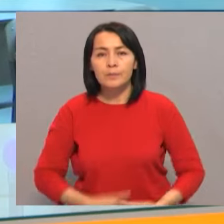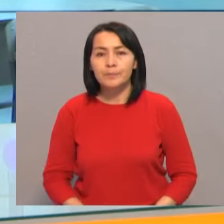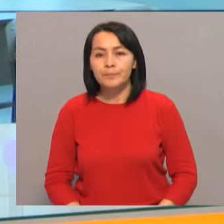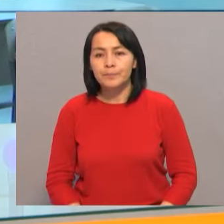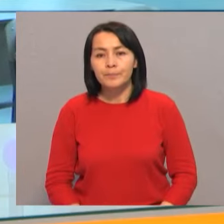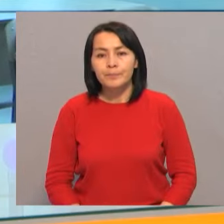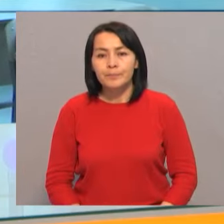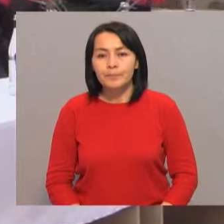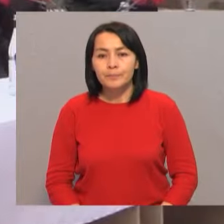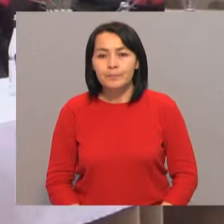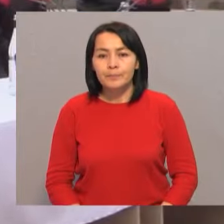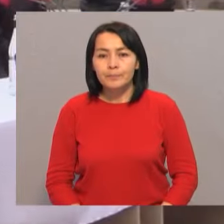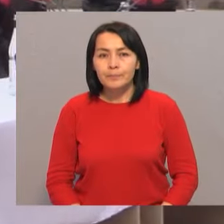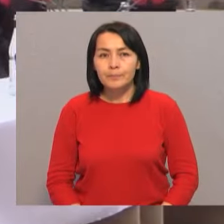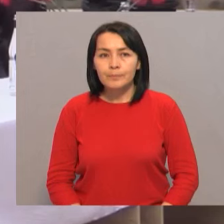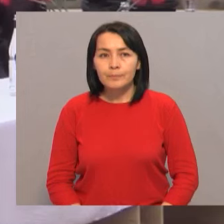болмады.